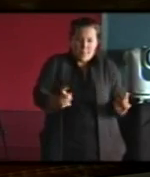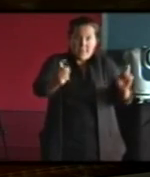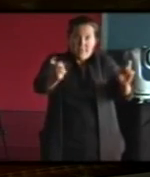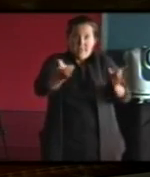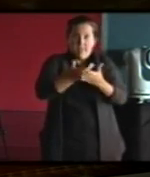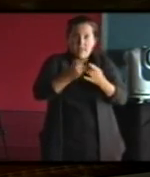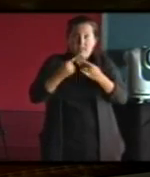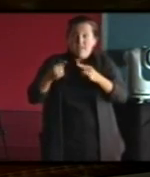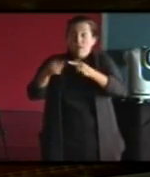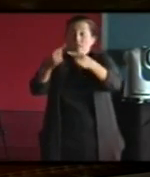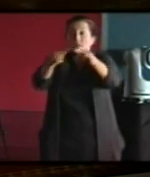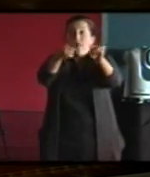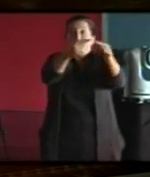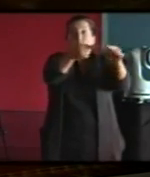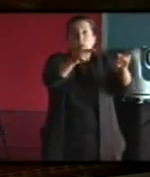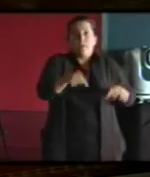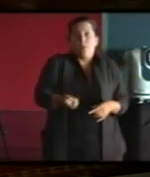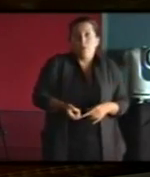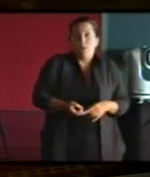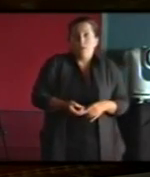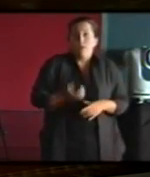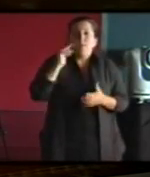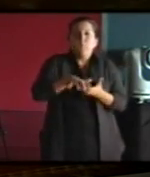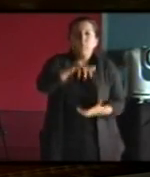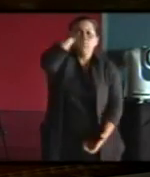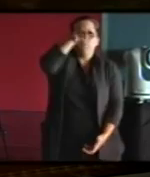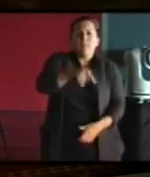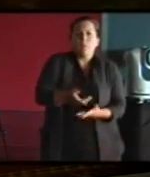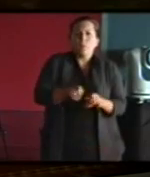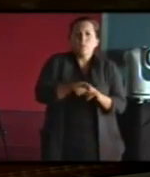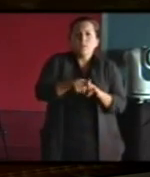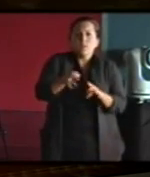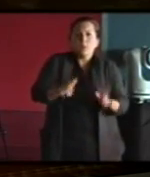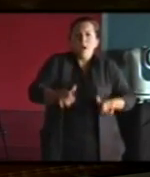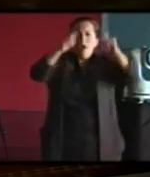densifier. C'est si vous pouvez construire